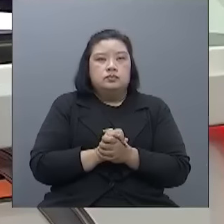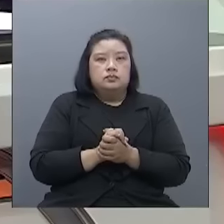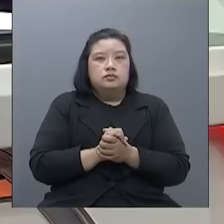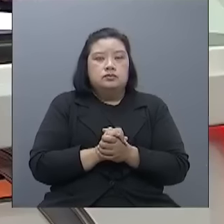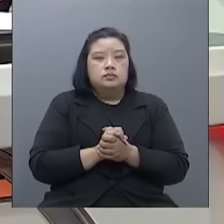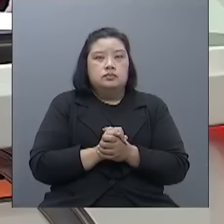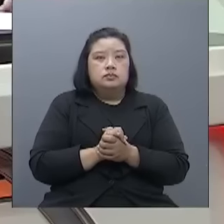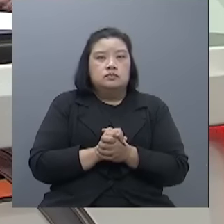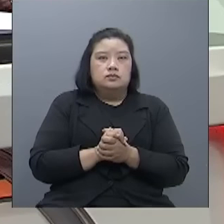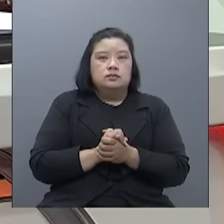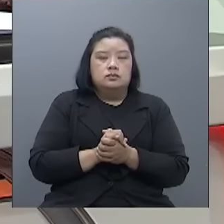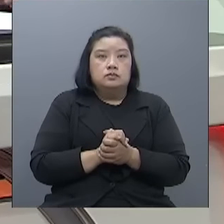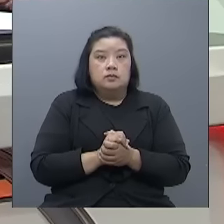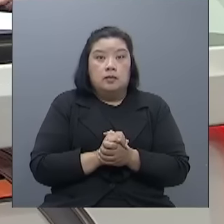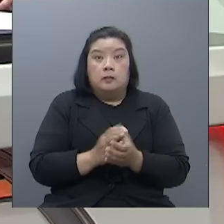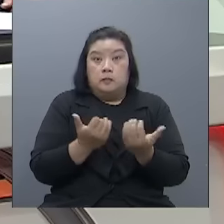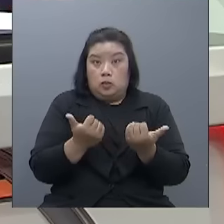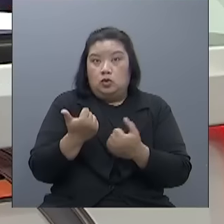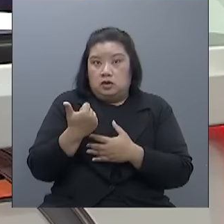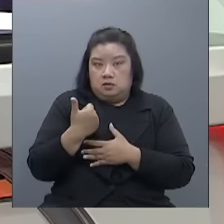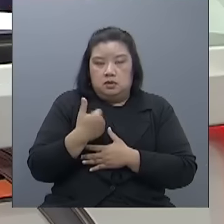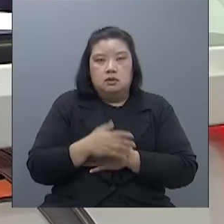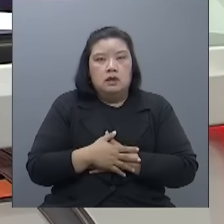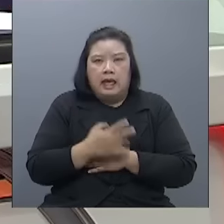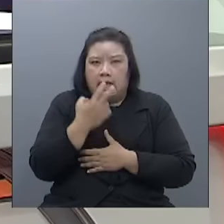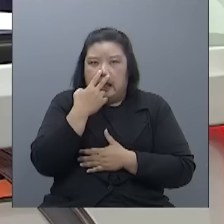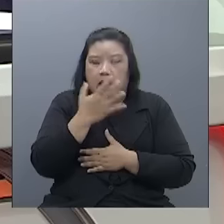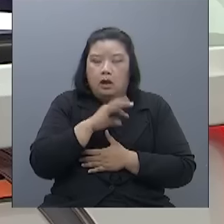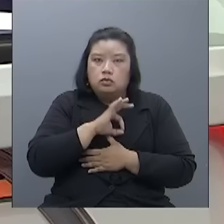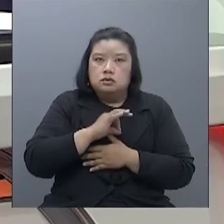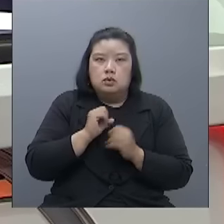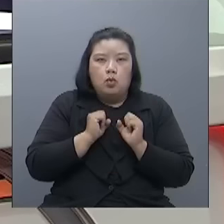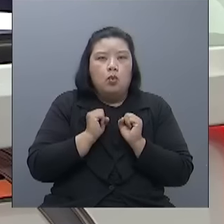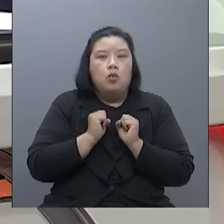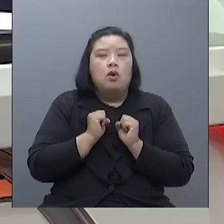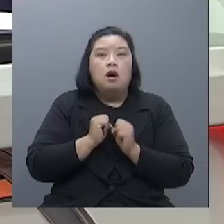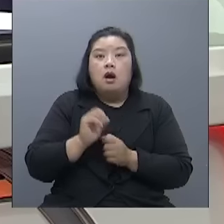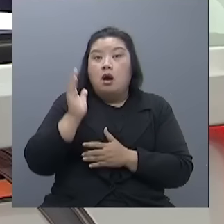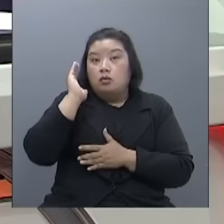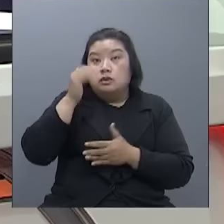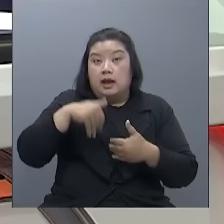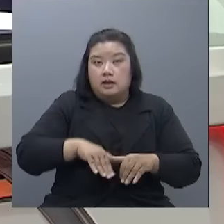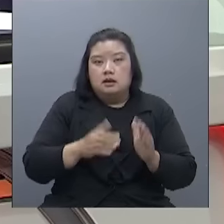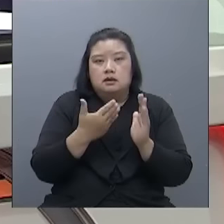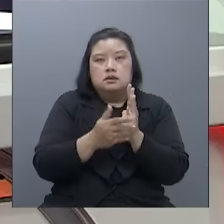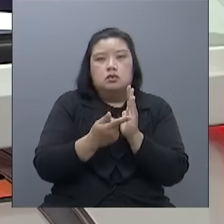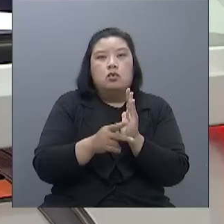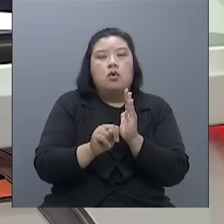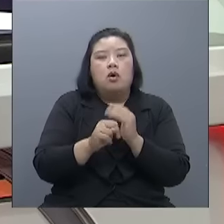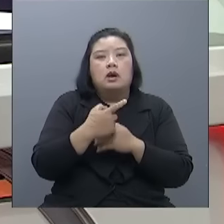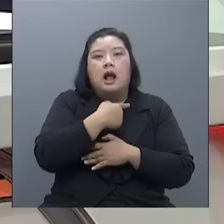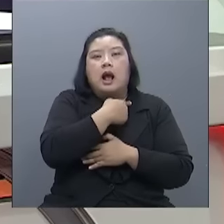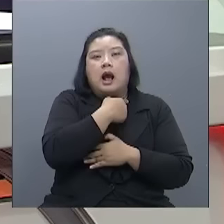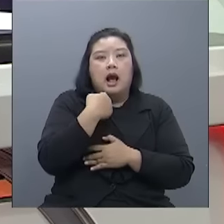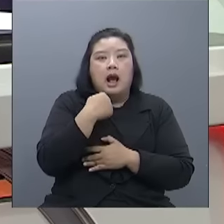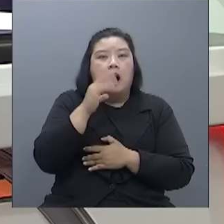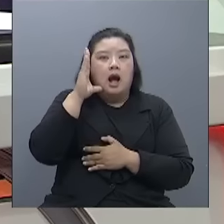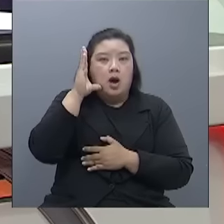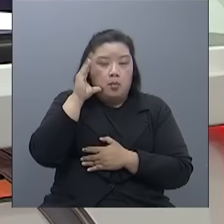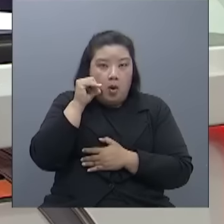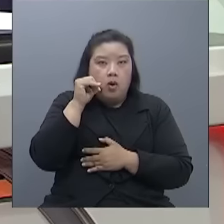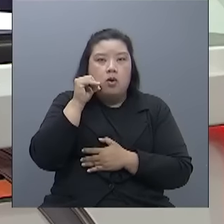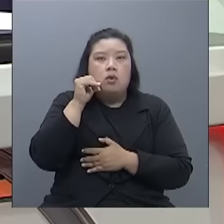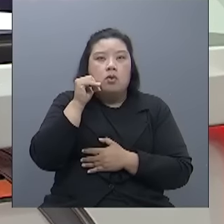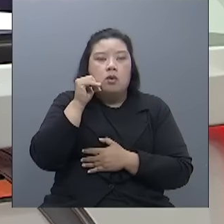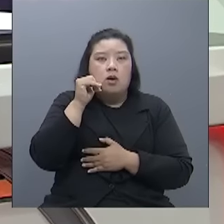คุณผู้ชมหนึ่งในคดีสะเทือนขวัญที่ชายคนหนึ่งที่จังหวัดสกลนครทำปิตุฆาตด้วยการล่อลวงพ่อของตัวเ